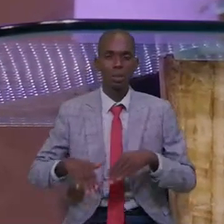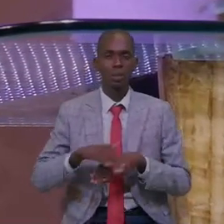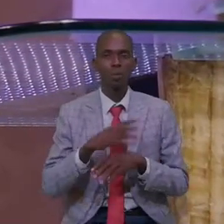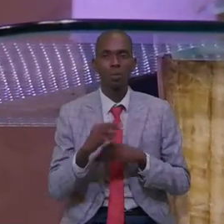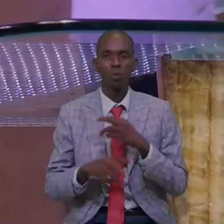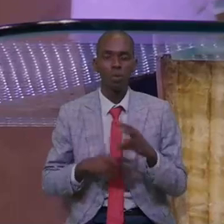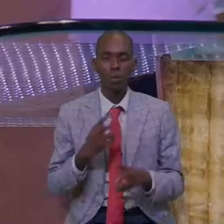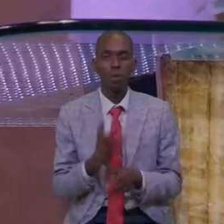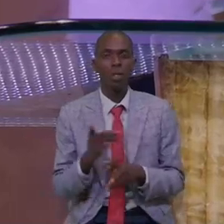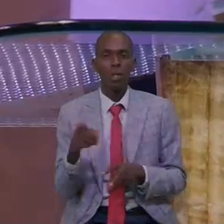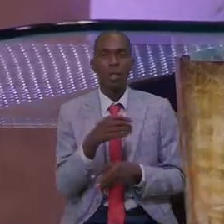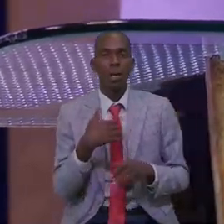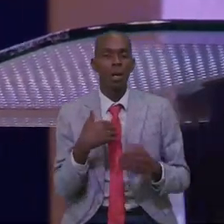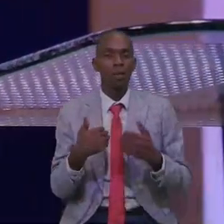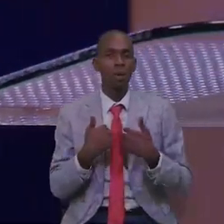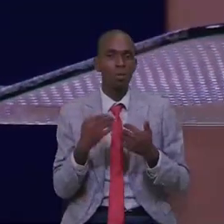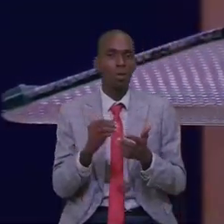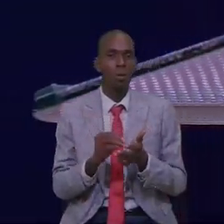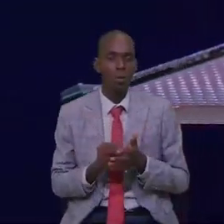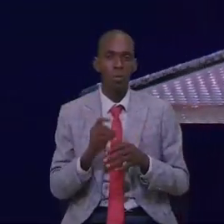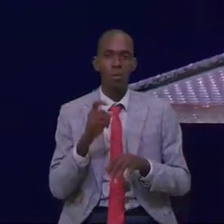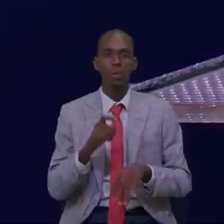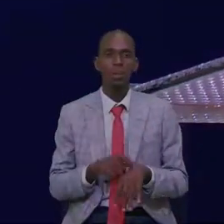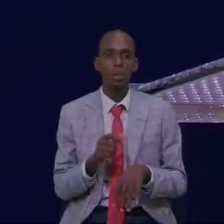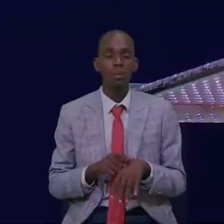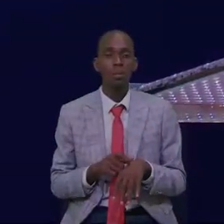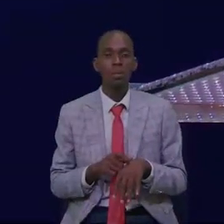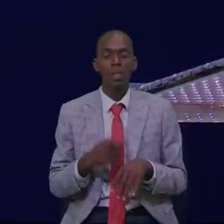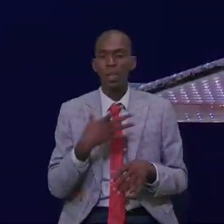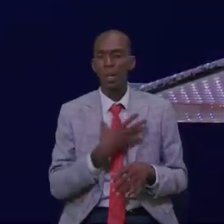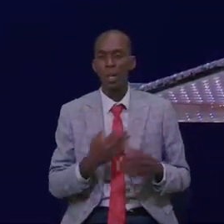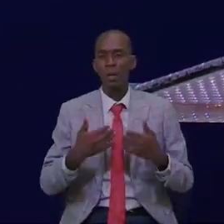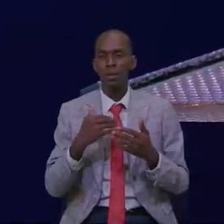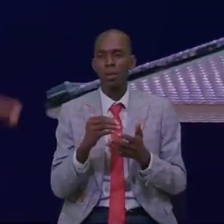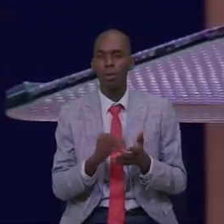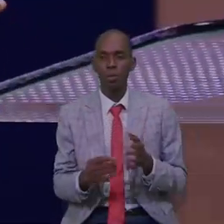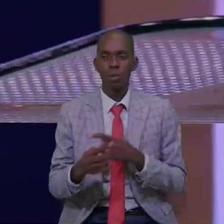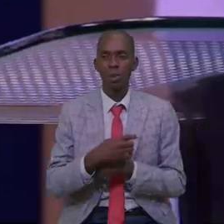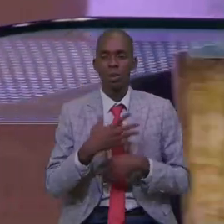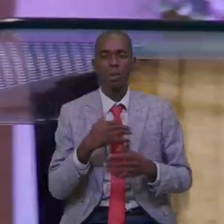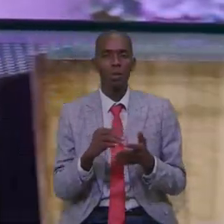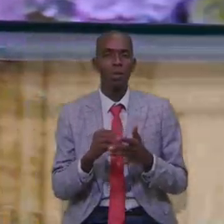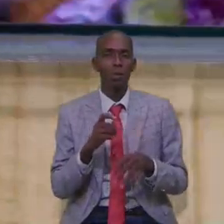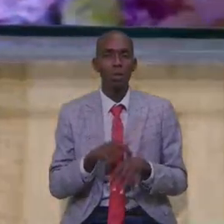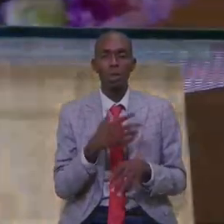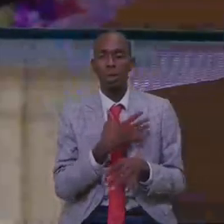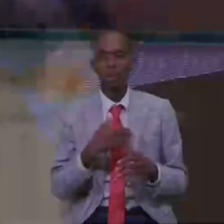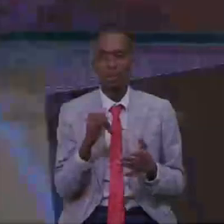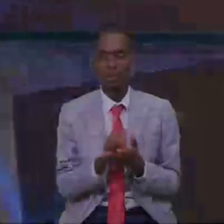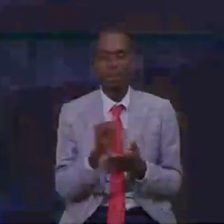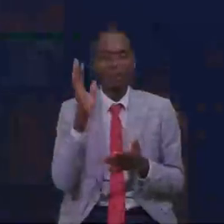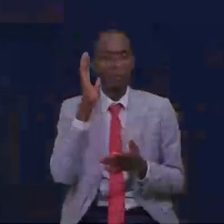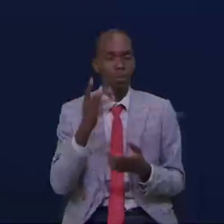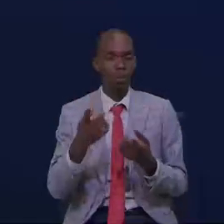le royaume de ce monde a son temps et Dieu aussi a son jour et son temps. Et la pierre viendra